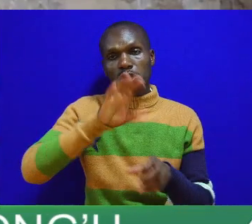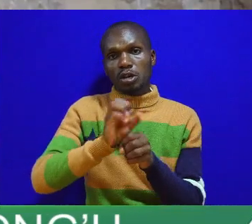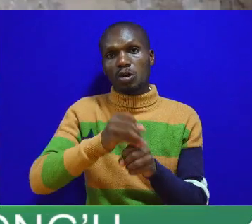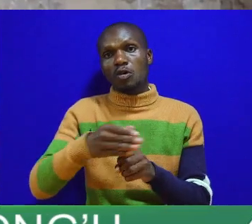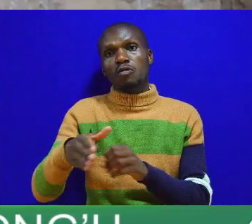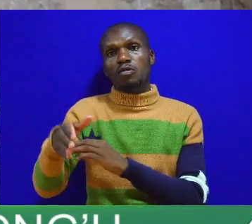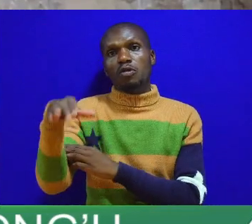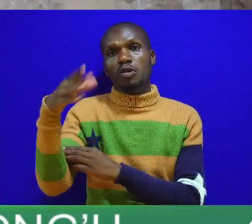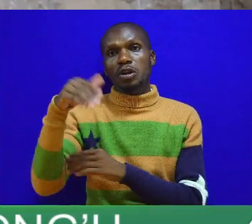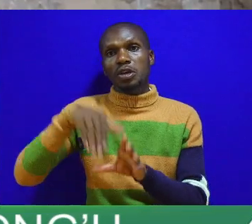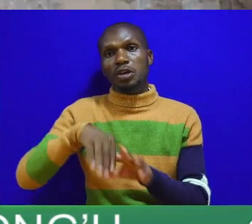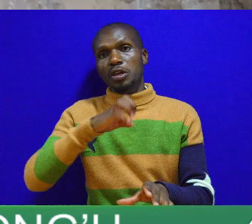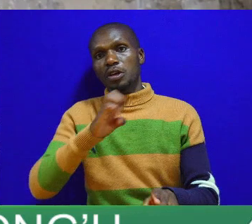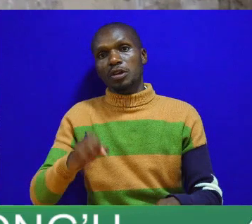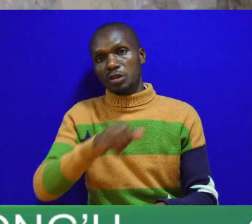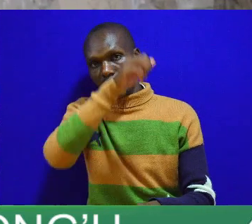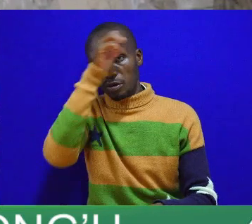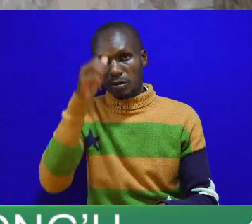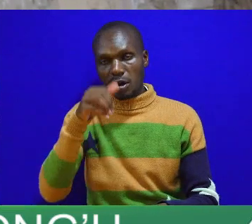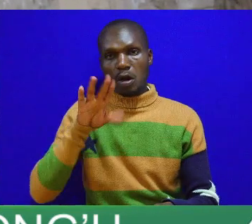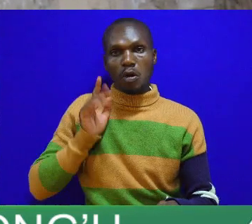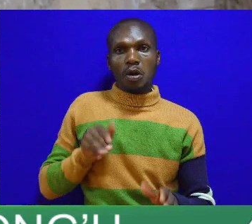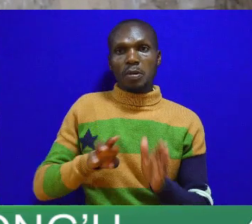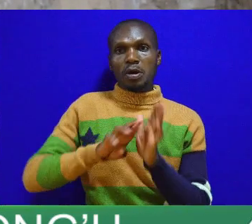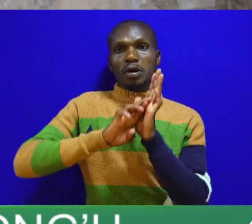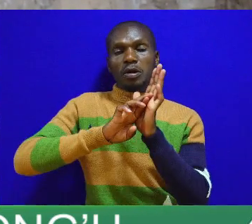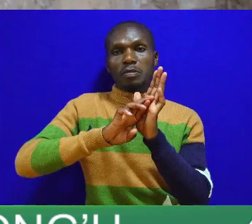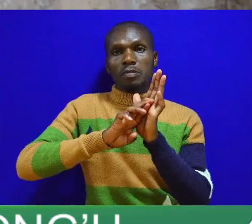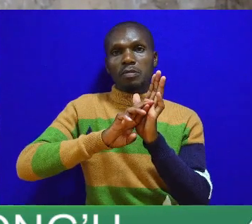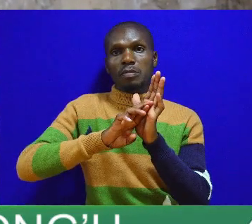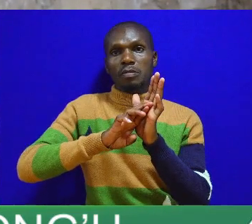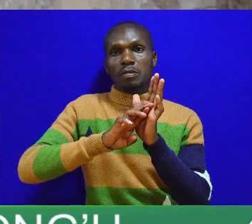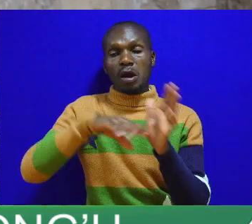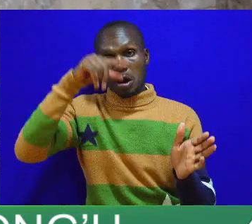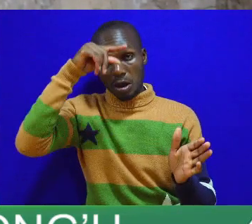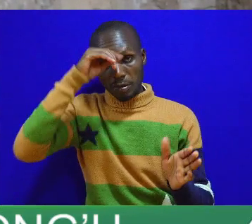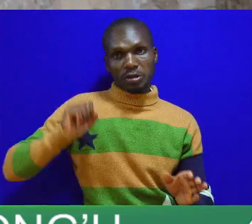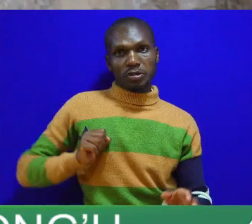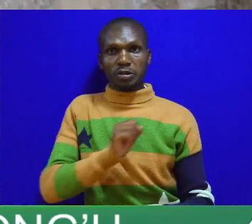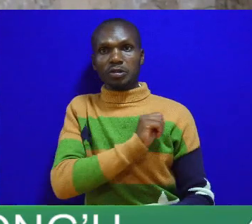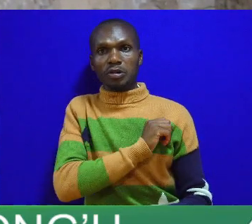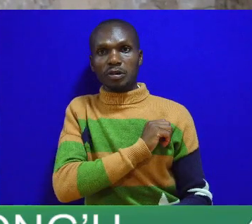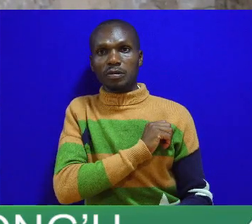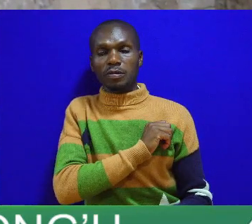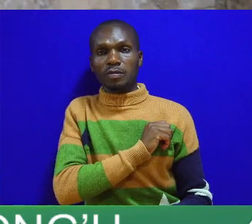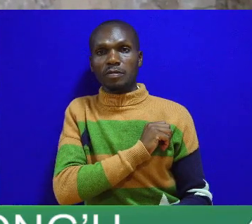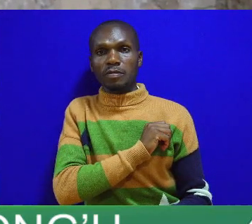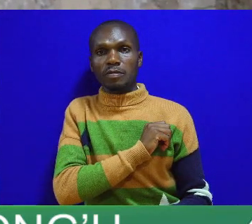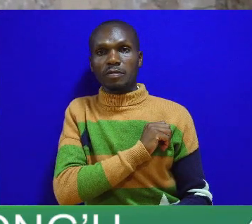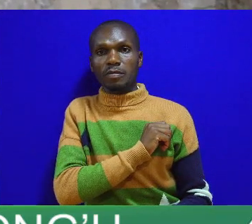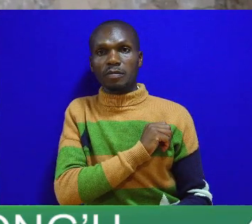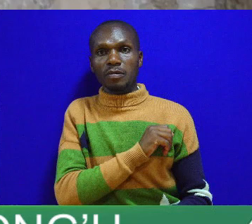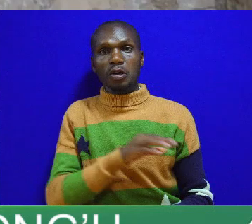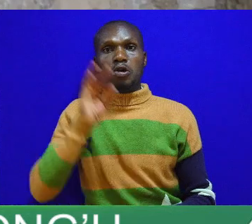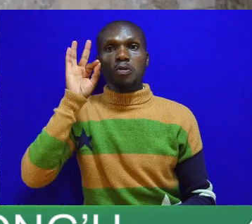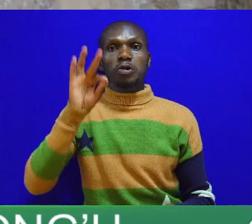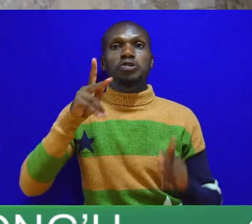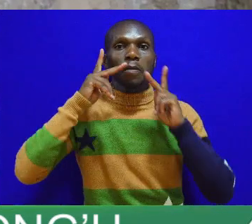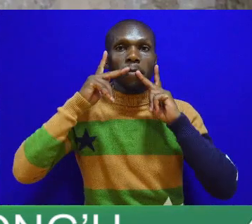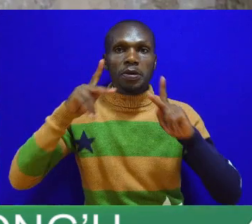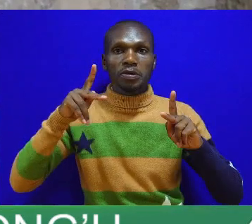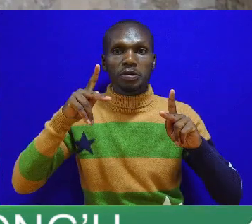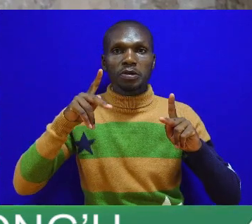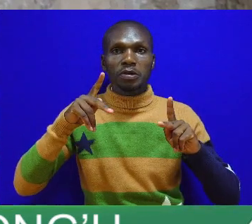KMP, Women Lab, Nechi Governor, Nechi Senator, Barajo Morembe, Asaba